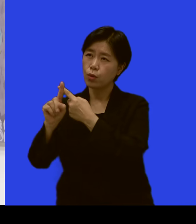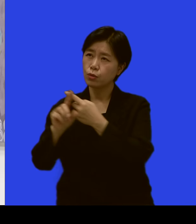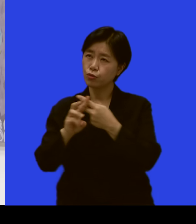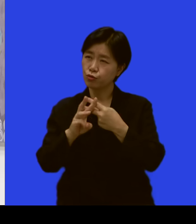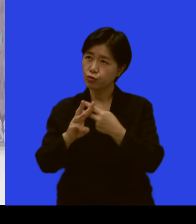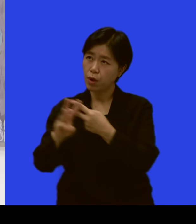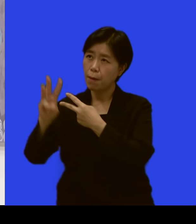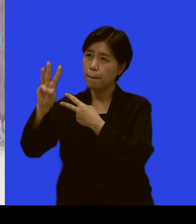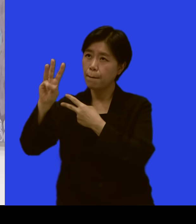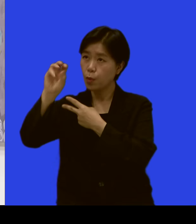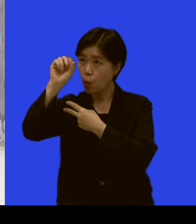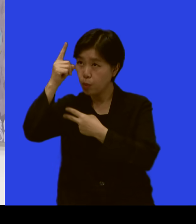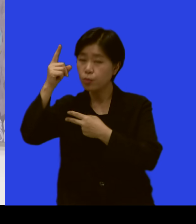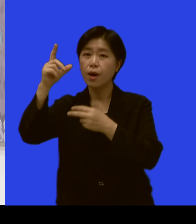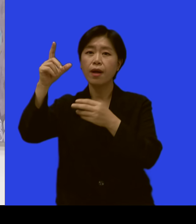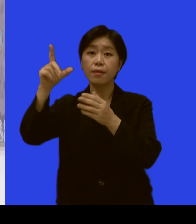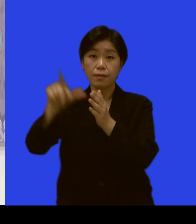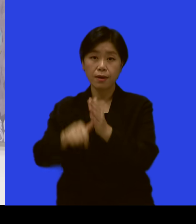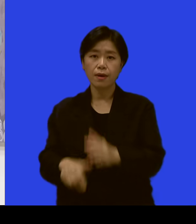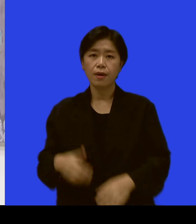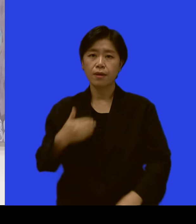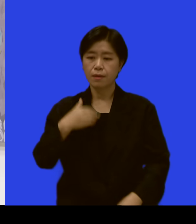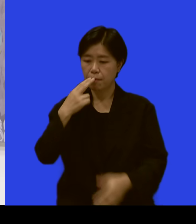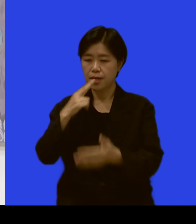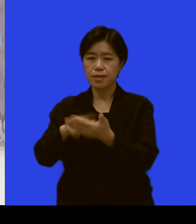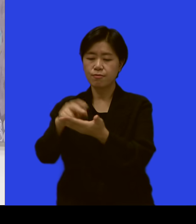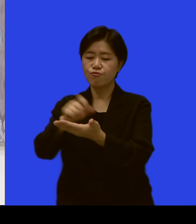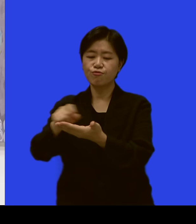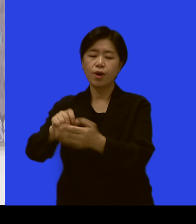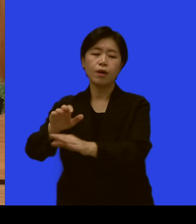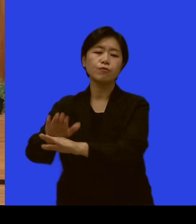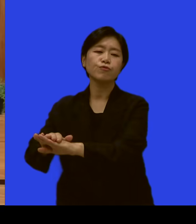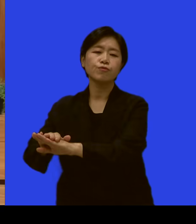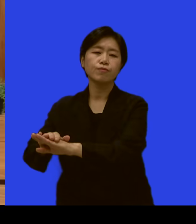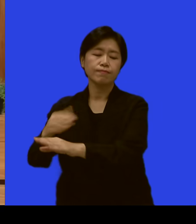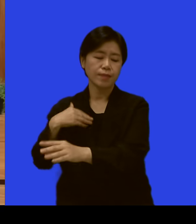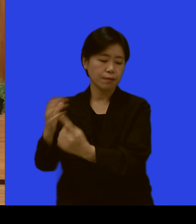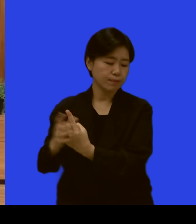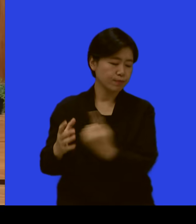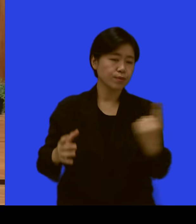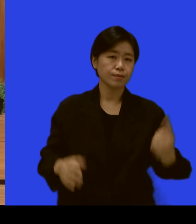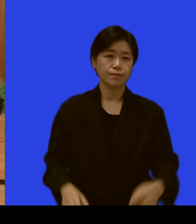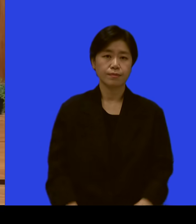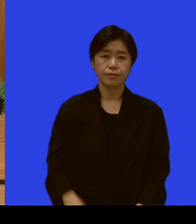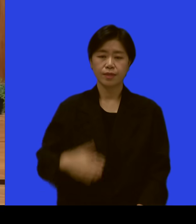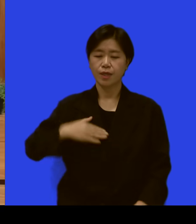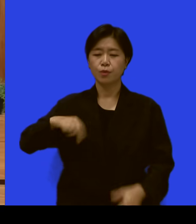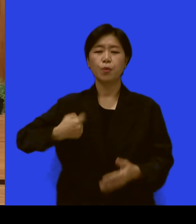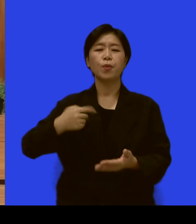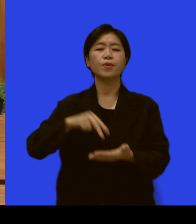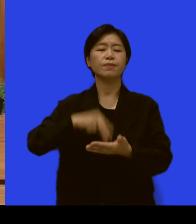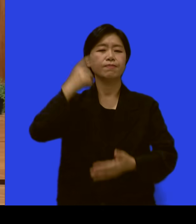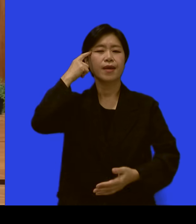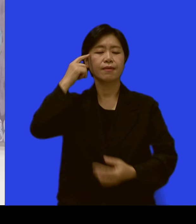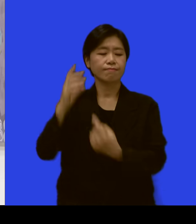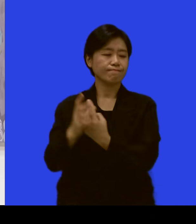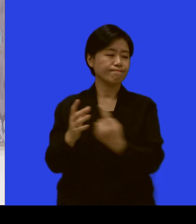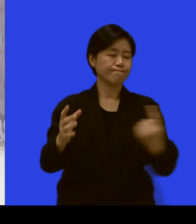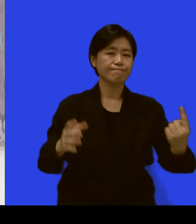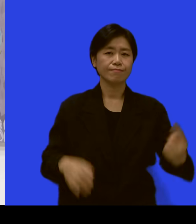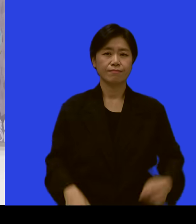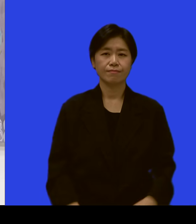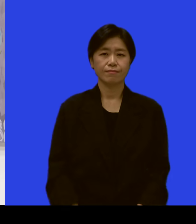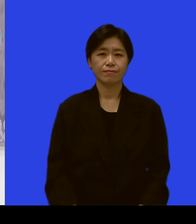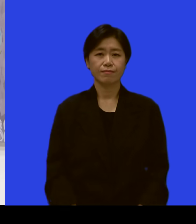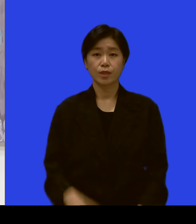부모님한테 편지를 써드리고 이렇게 집을 나왔습니다. 그러니까 저는 독립이었고 이제 가출이죠, 부모님은 가출. 가출로 생각을 예, 하셨던 예. 일이